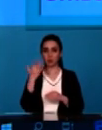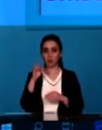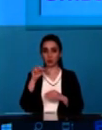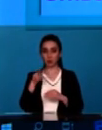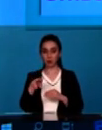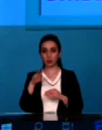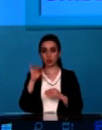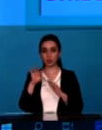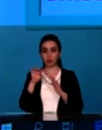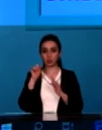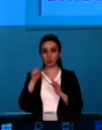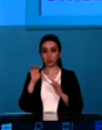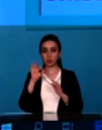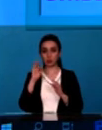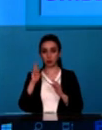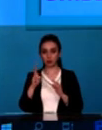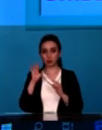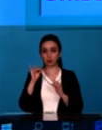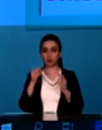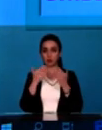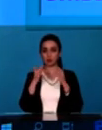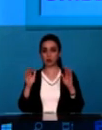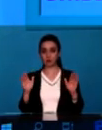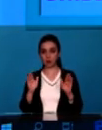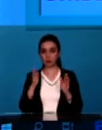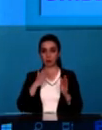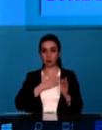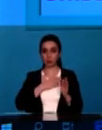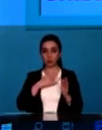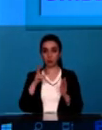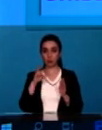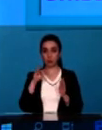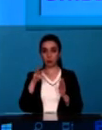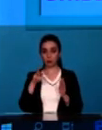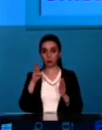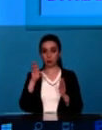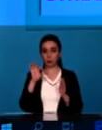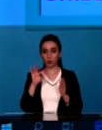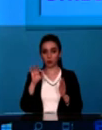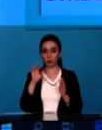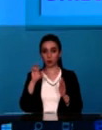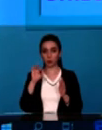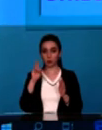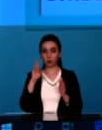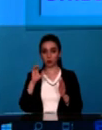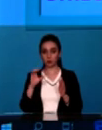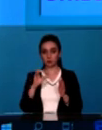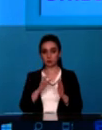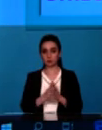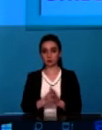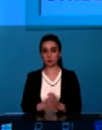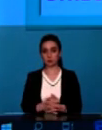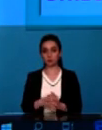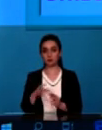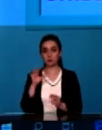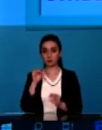баллов, нажимаем ОК, раскрываем наш компонент Combo Box,